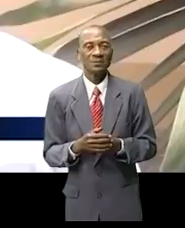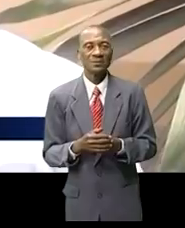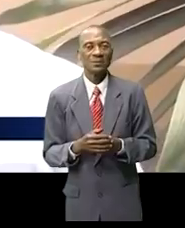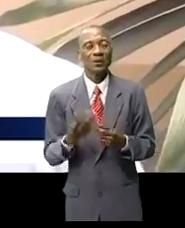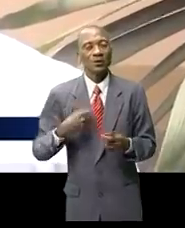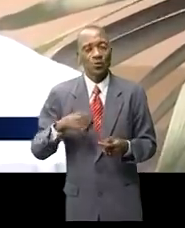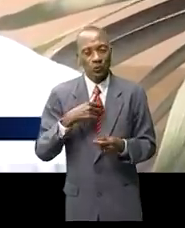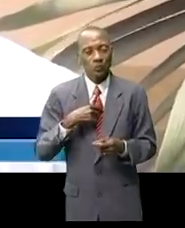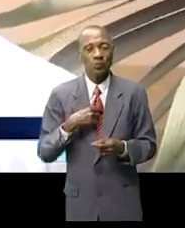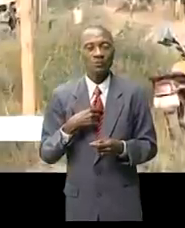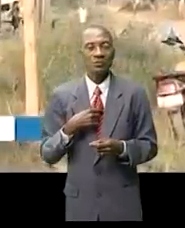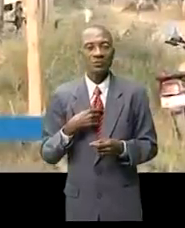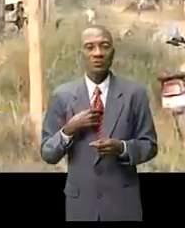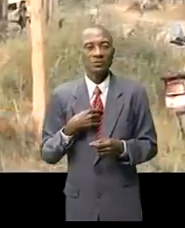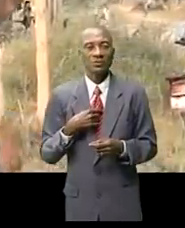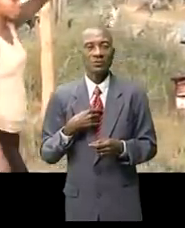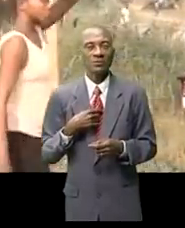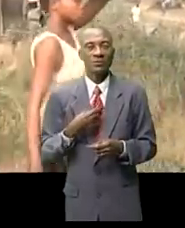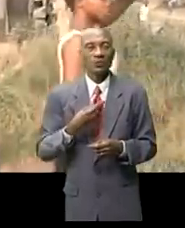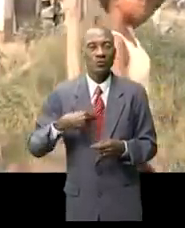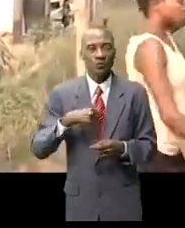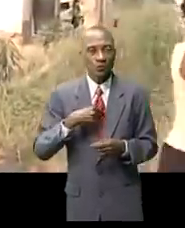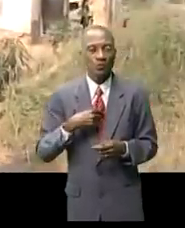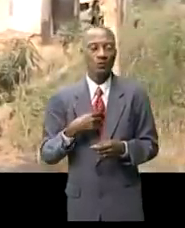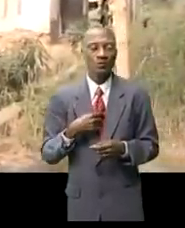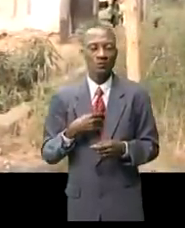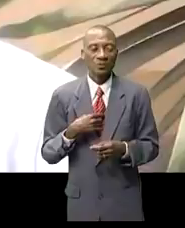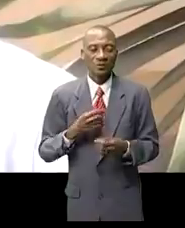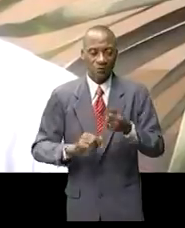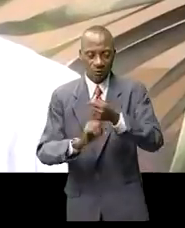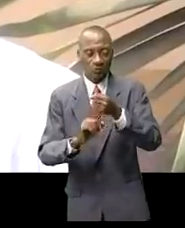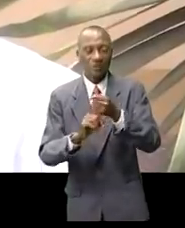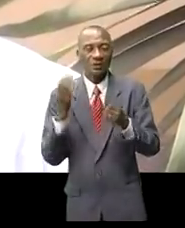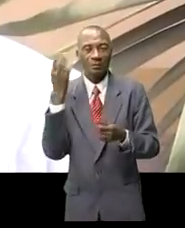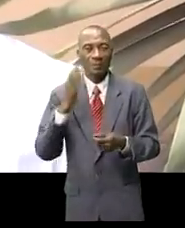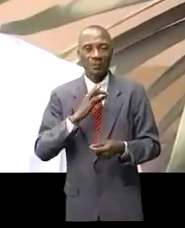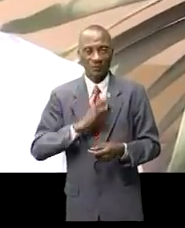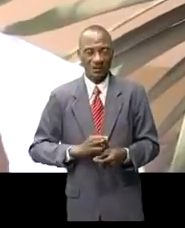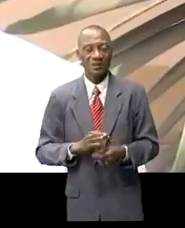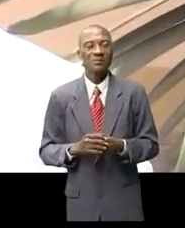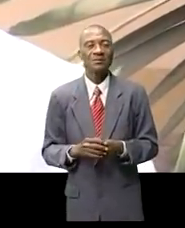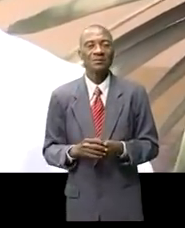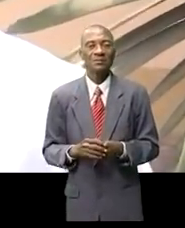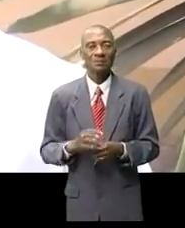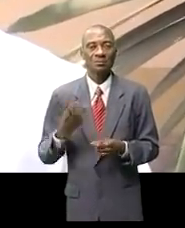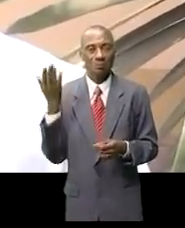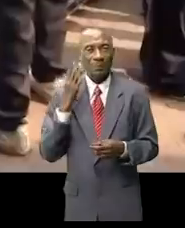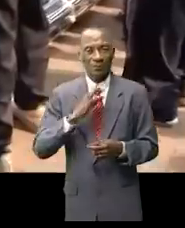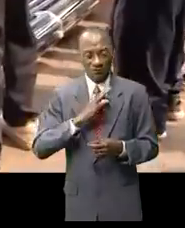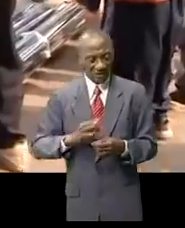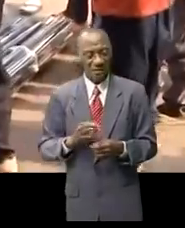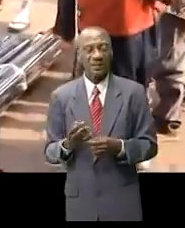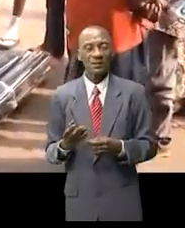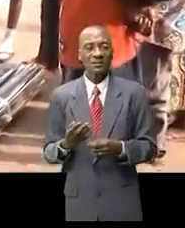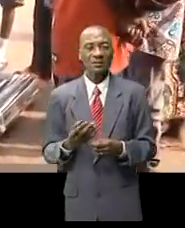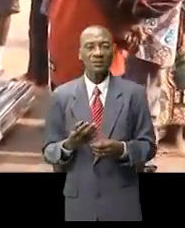Fatih, c'est une société où nous associés, aussi Fatih Aminature, doit apporter un apport.